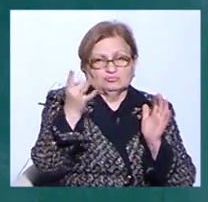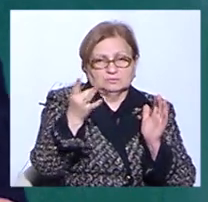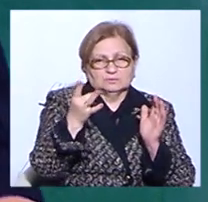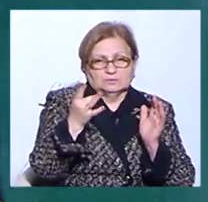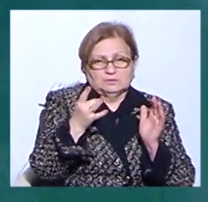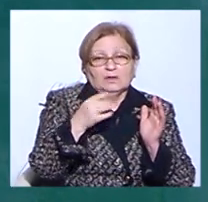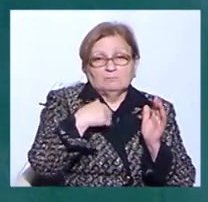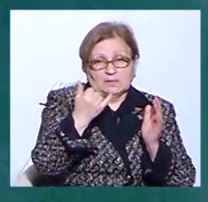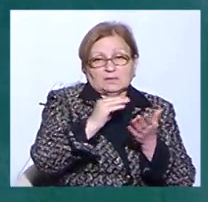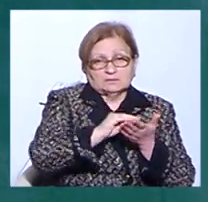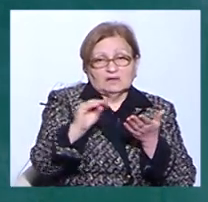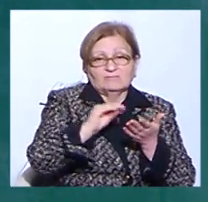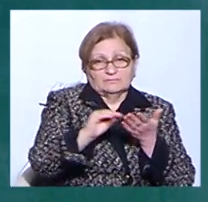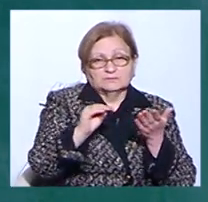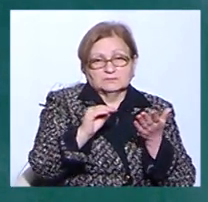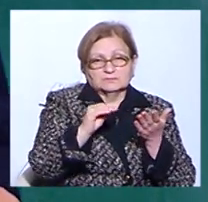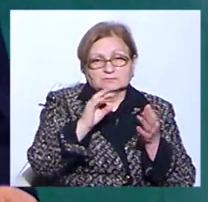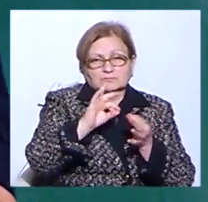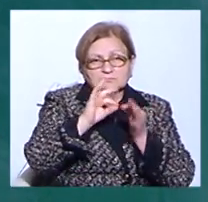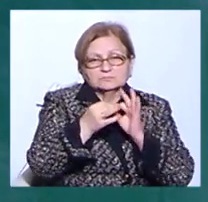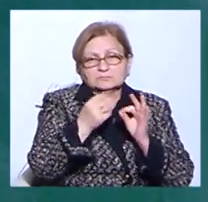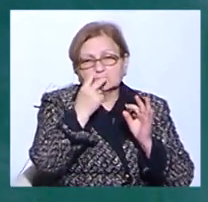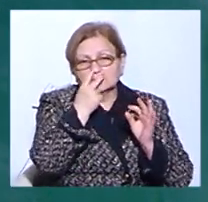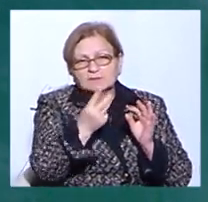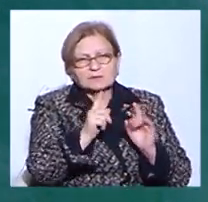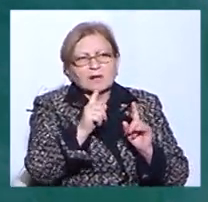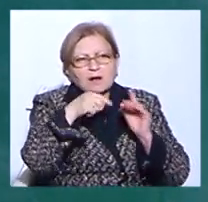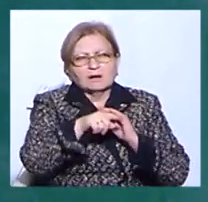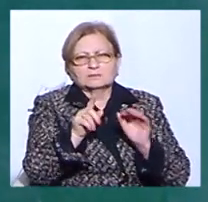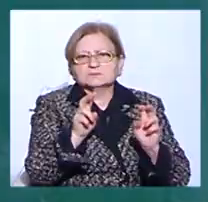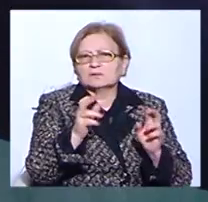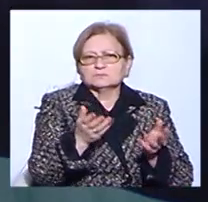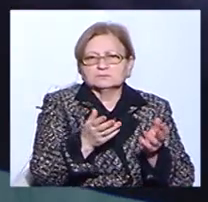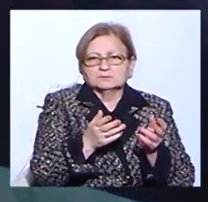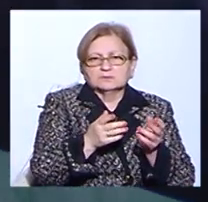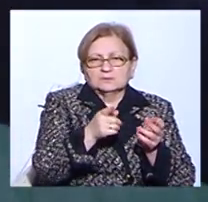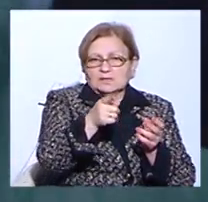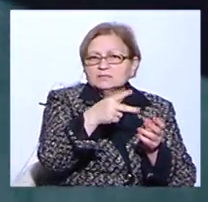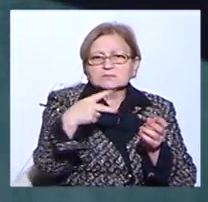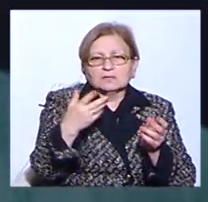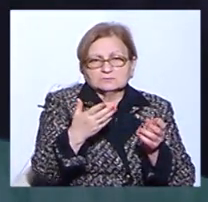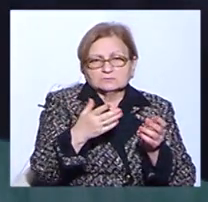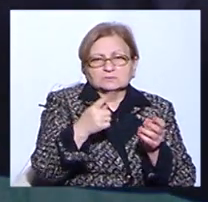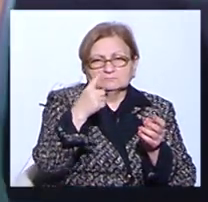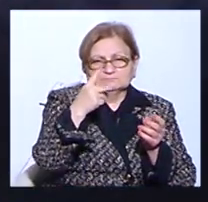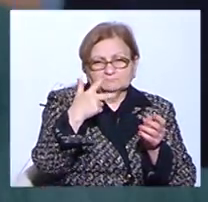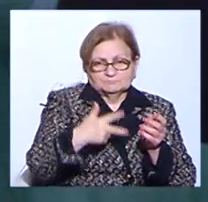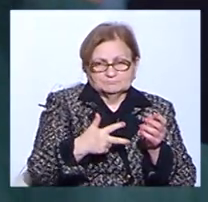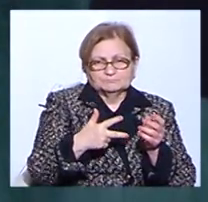ამას დავწერმე ვცლათ, რომ ძალიან კარგად გავიგო, რას თანამაქვს საქმე. მას 7 მესამედი არის 1